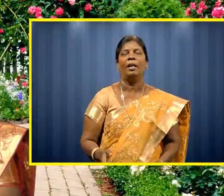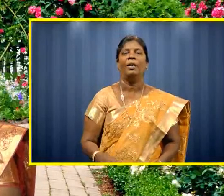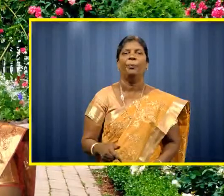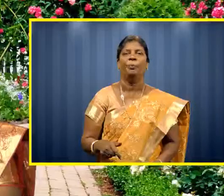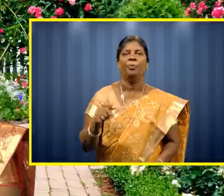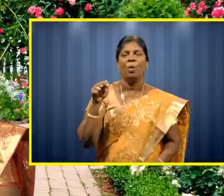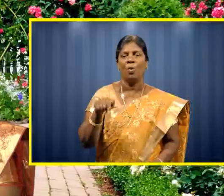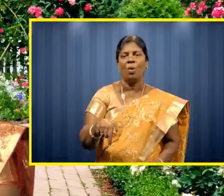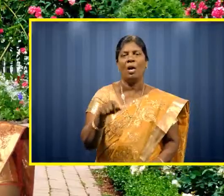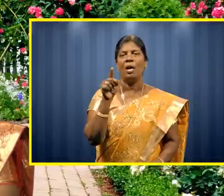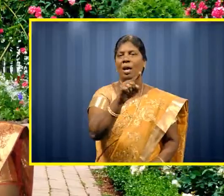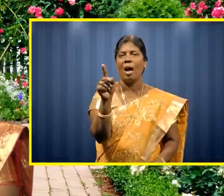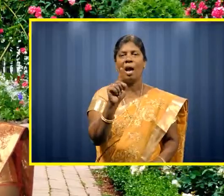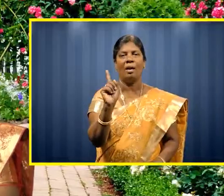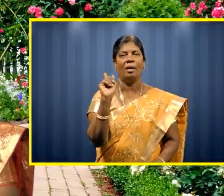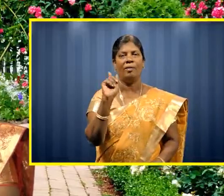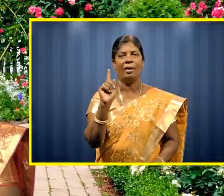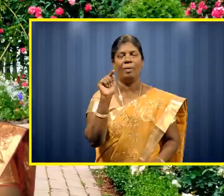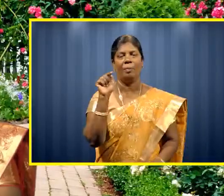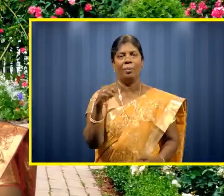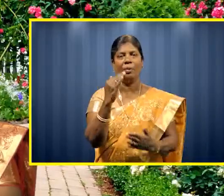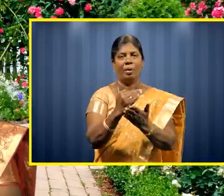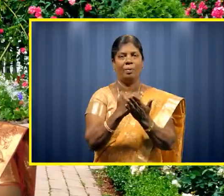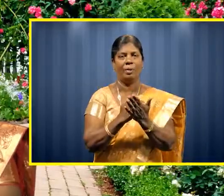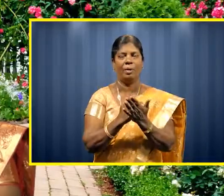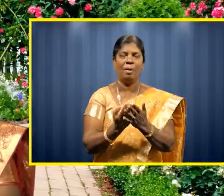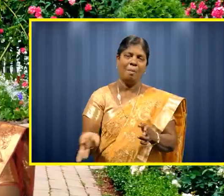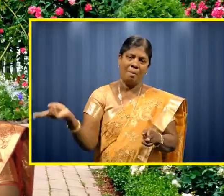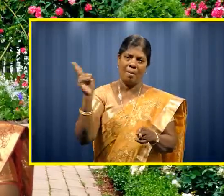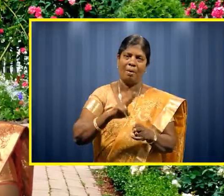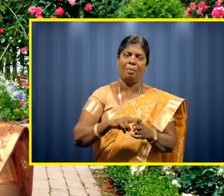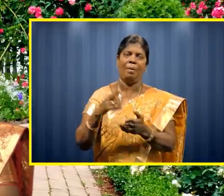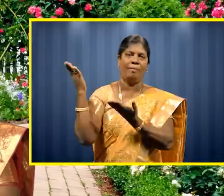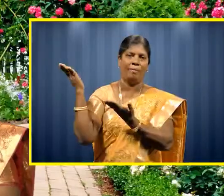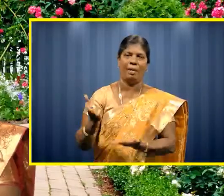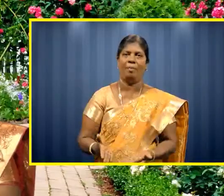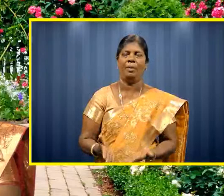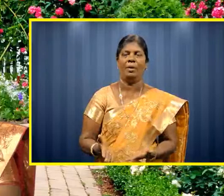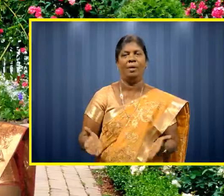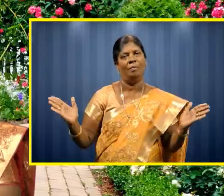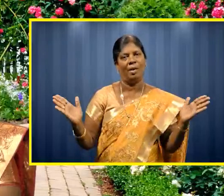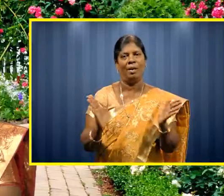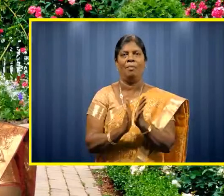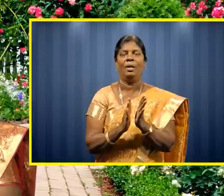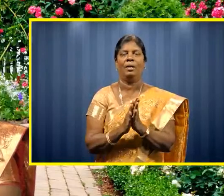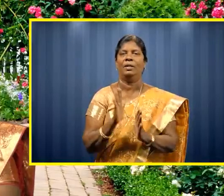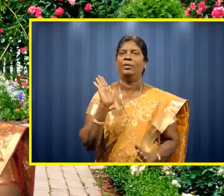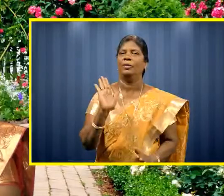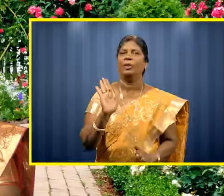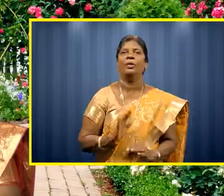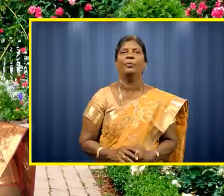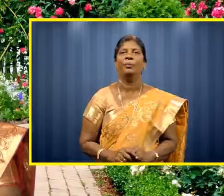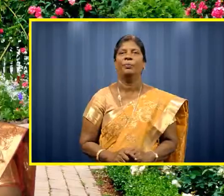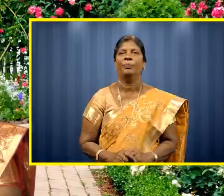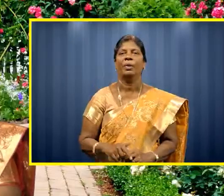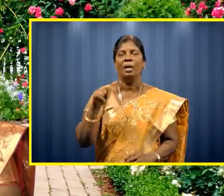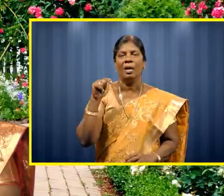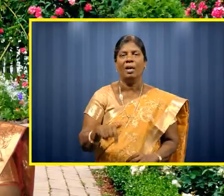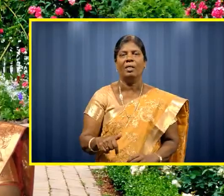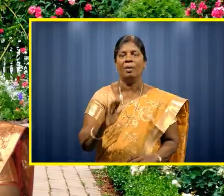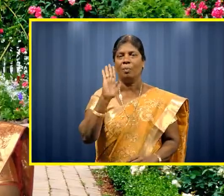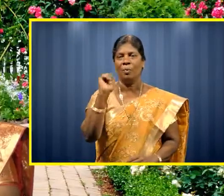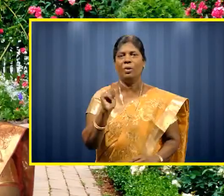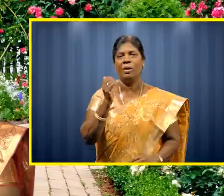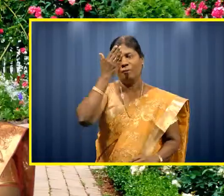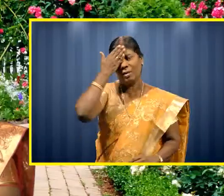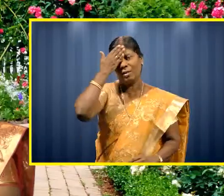அன்பார்ந்த நேயர்களே, உங்களை இந்த யாரிவர் நிகழ்ச்சிக்கு மீண்டும் வரவேற்பதிலே மிக்க மகிழ்ச்சி அடைகிறேன்.